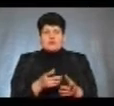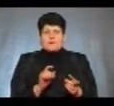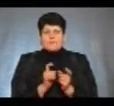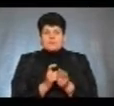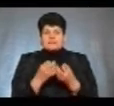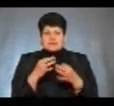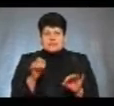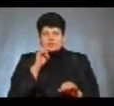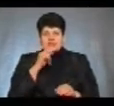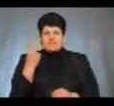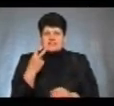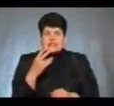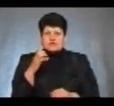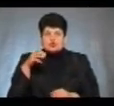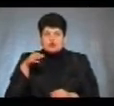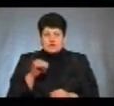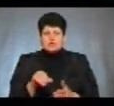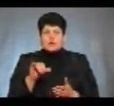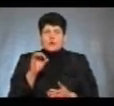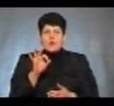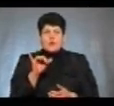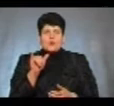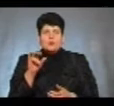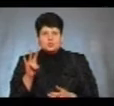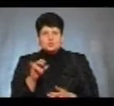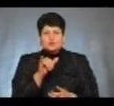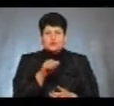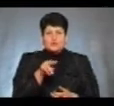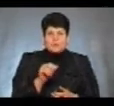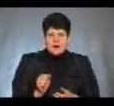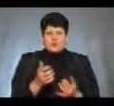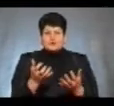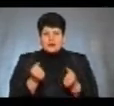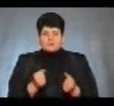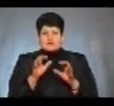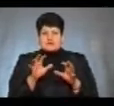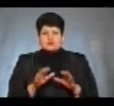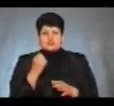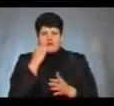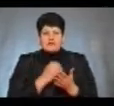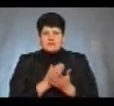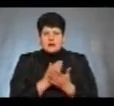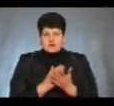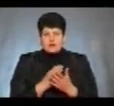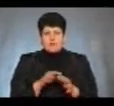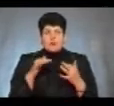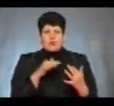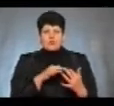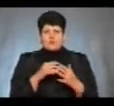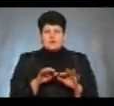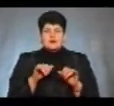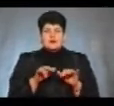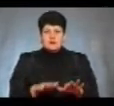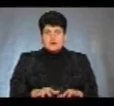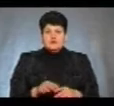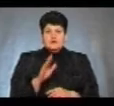у 20 столітті в складі ОУН та УПА, отримують статус ветеранів бойових дій. Начальник управління соціальної політики Тернопільської міської